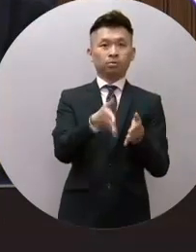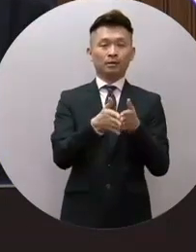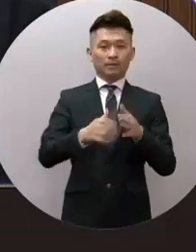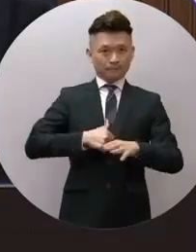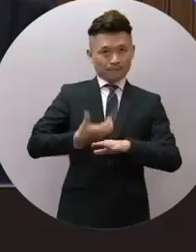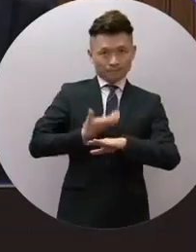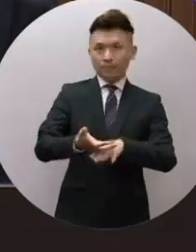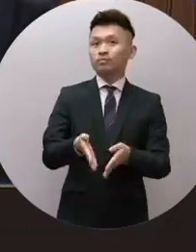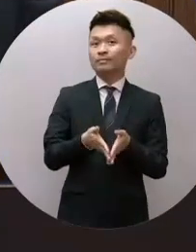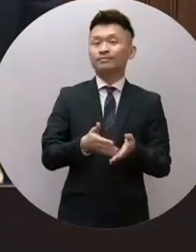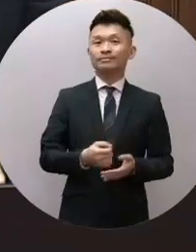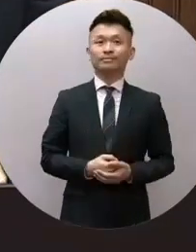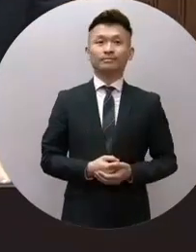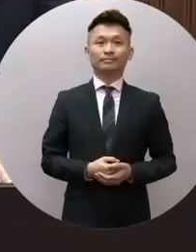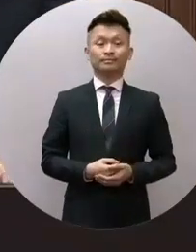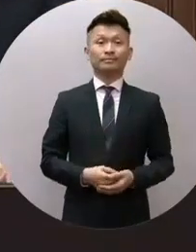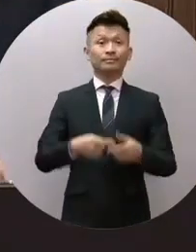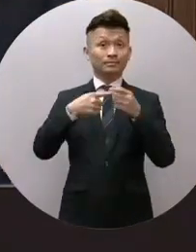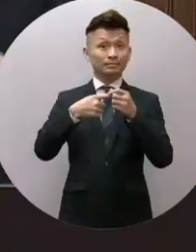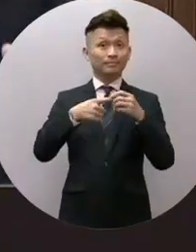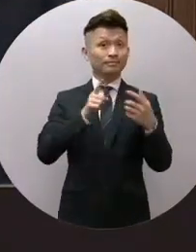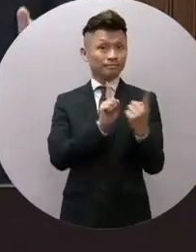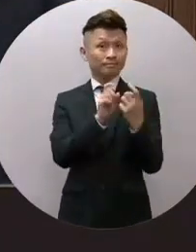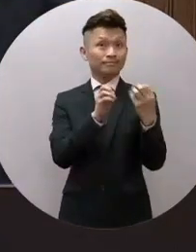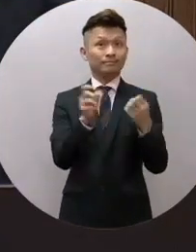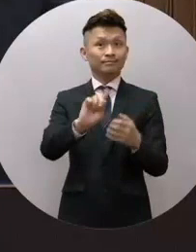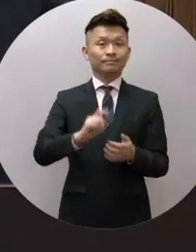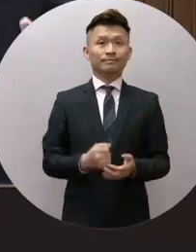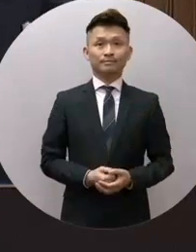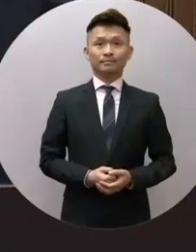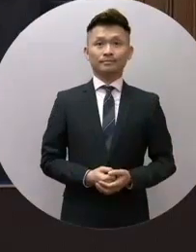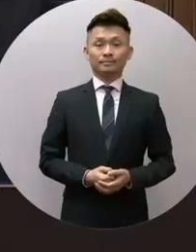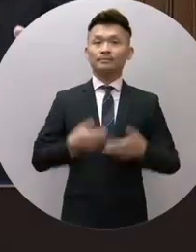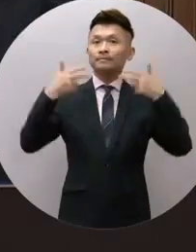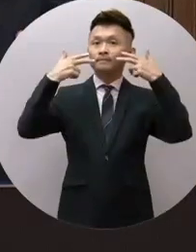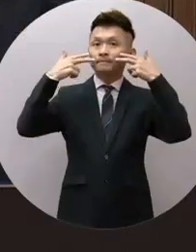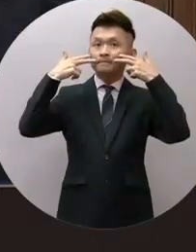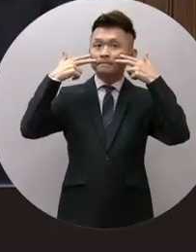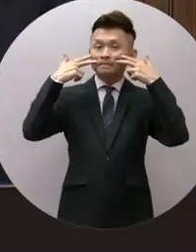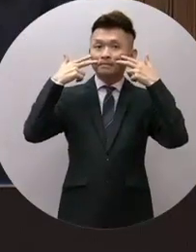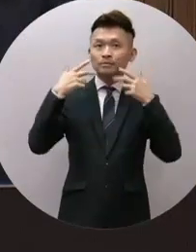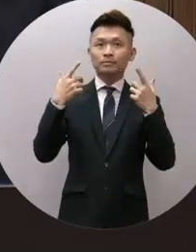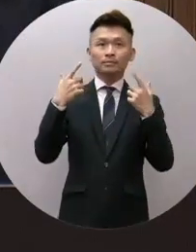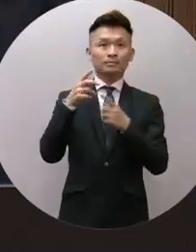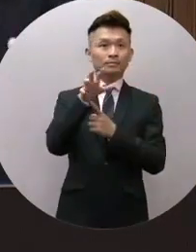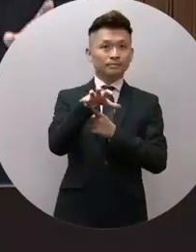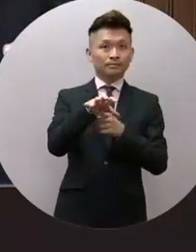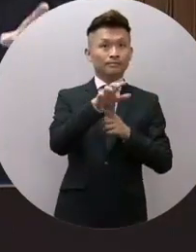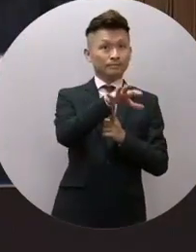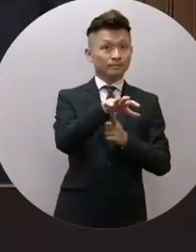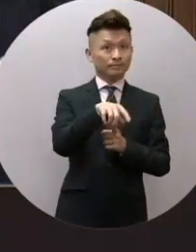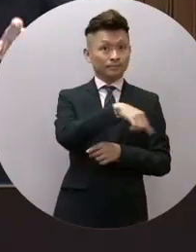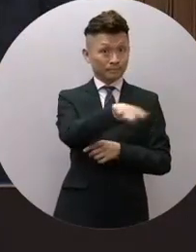诚意哈。好，我现在先第一个跟院长讨论的是，今天我要讨论的是原住民原垦农的土地的问题，还有我